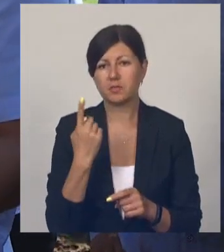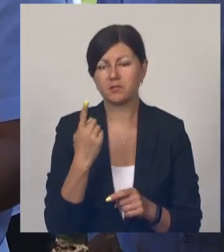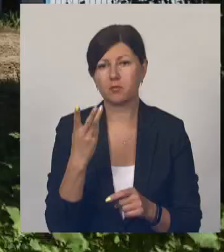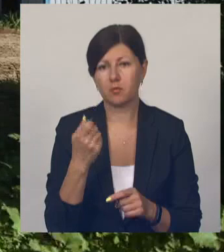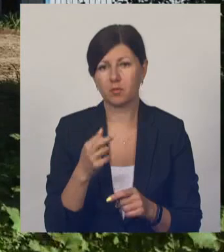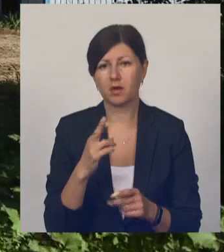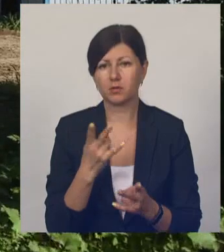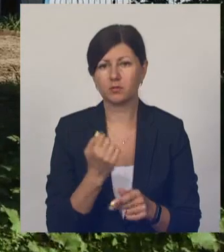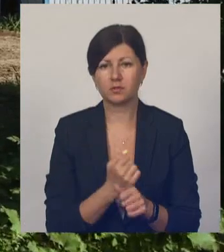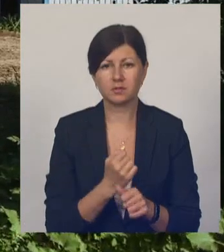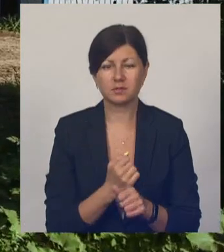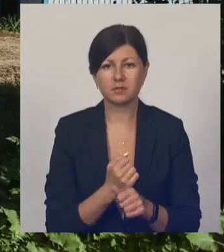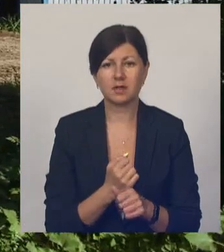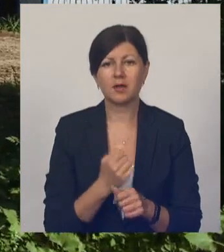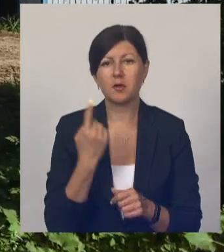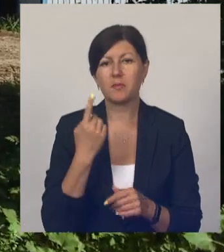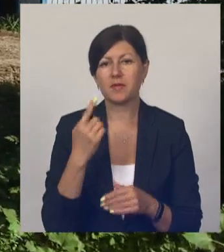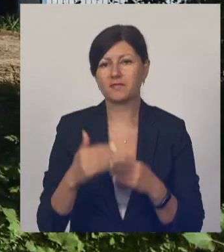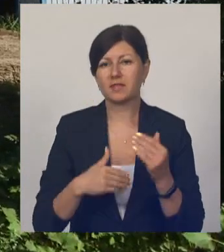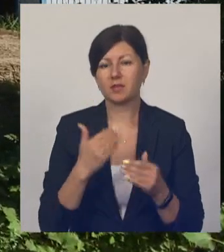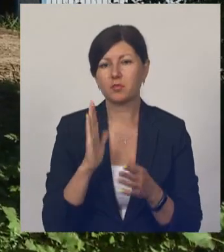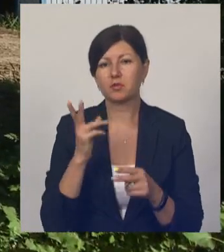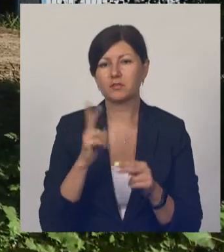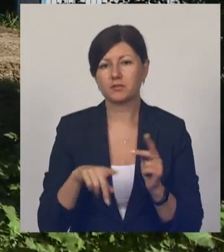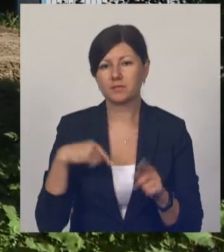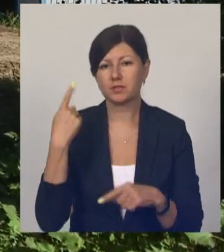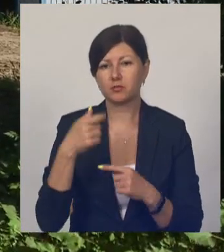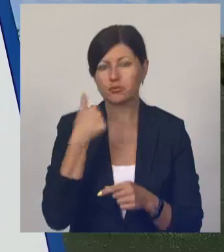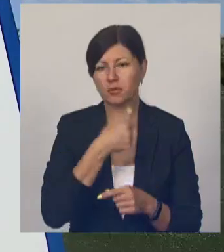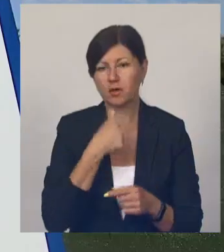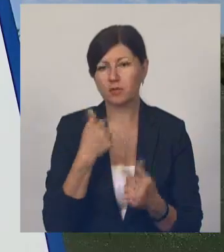ее сделать. Первый этап планируют завершить в следующем году ко Дню города.